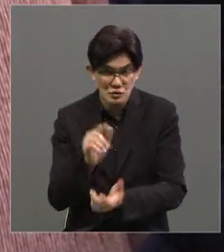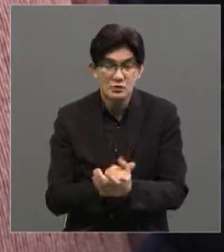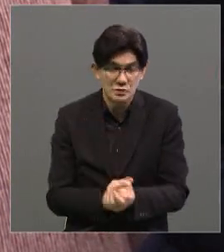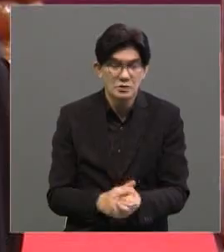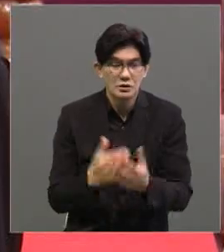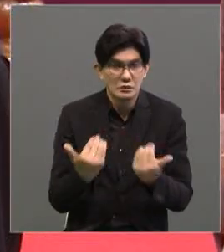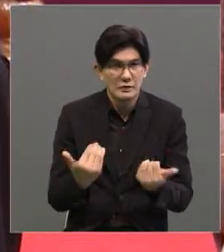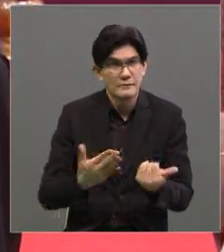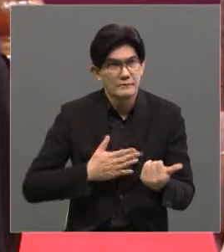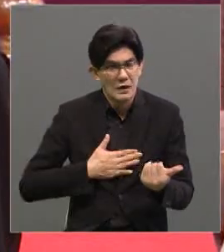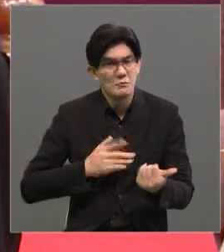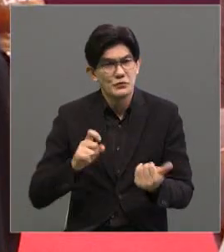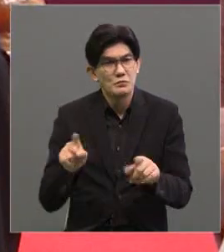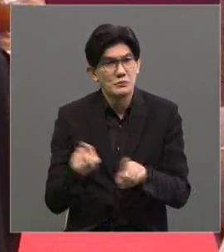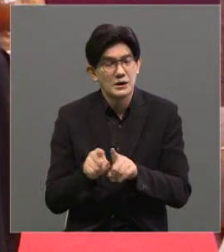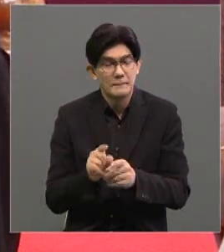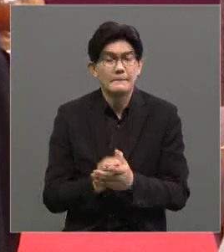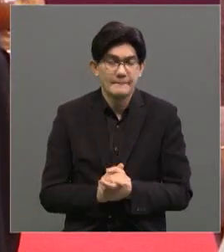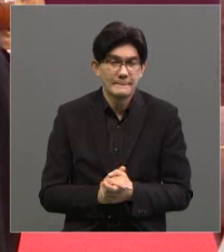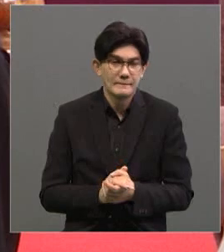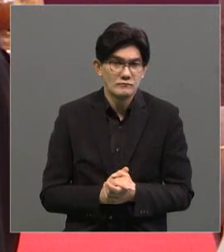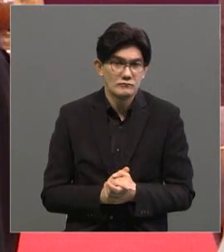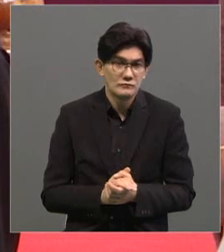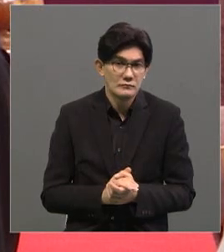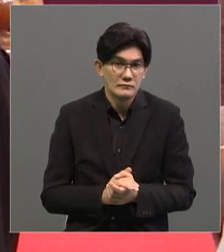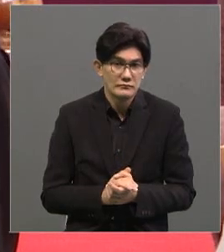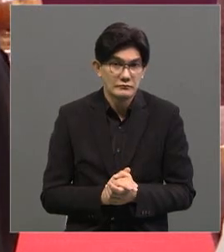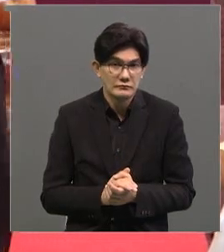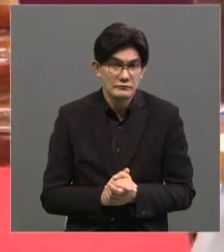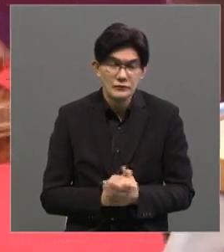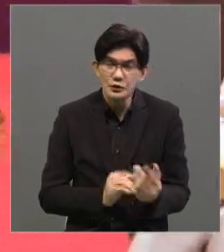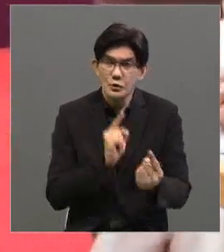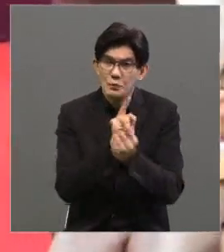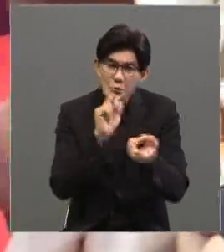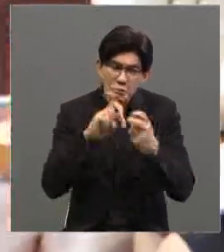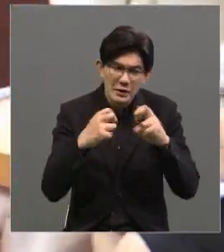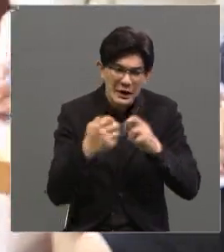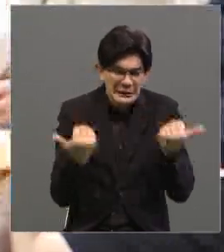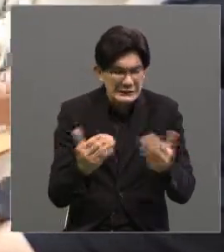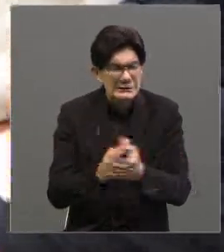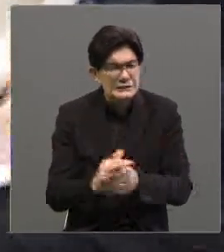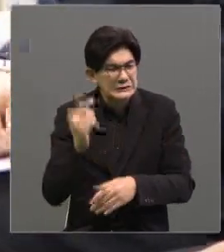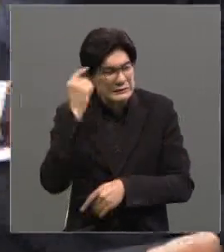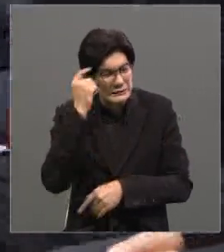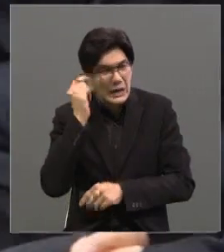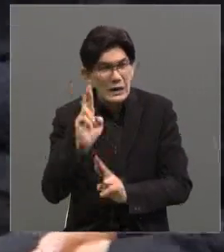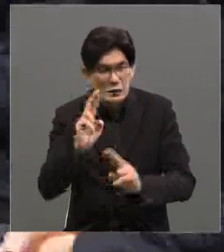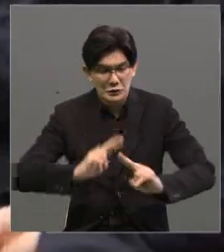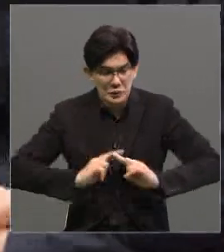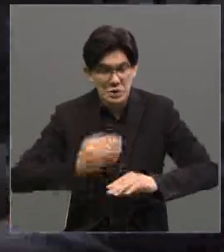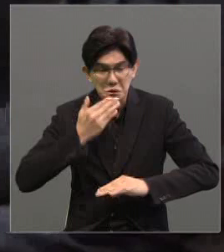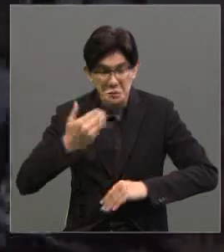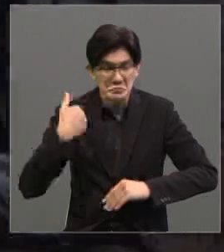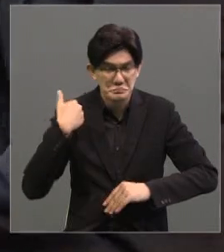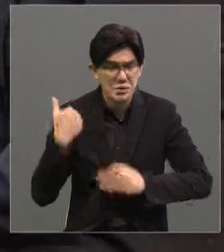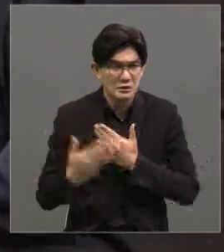คุณอรการเองก็ถือว่าเป็นผู้เสียหายคนนึงด้วยนะฮะเพราะฉะนั้นพอเราเจอเหตุการณ์นี้เนี่ยเราจะต้องระมัดระวังเสมอนี่